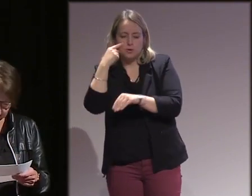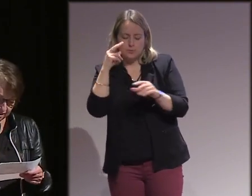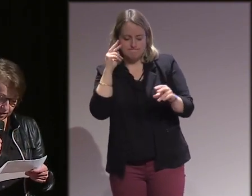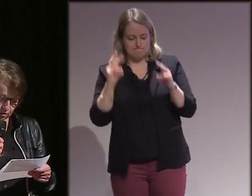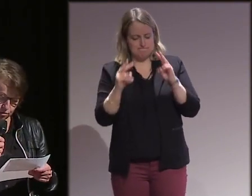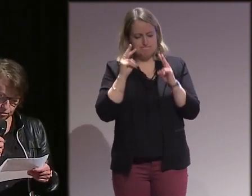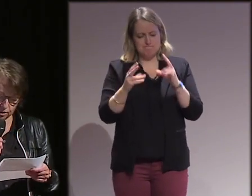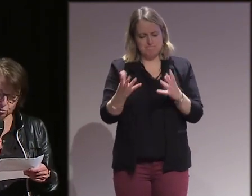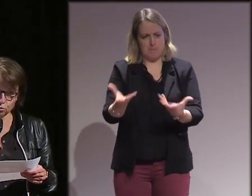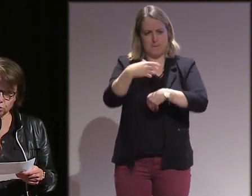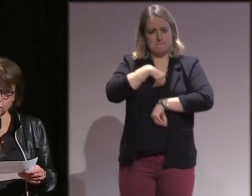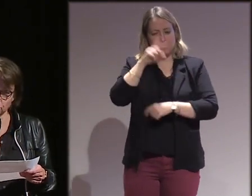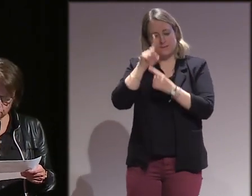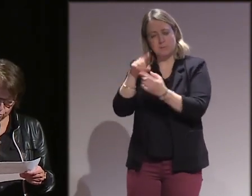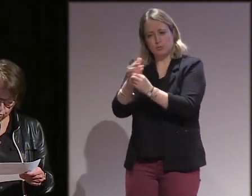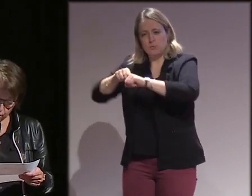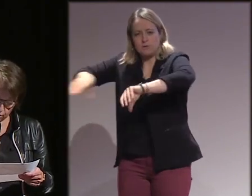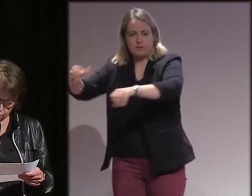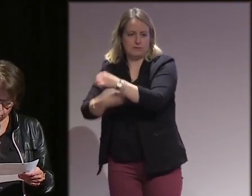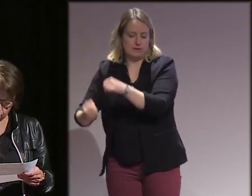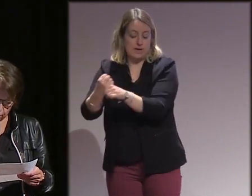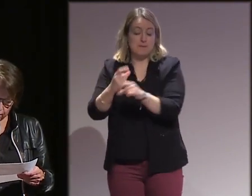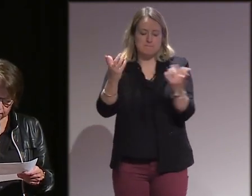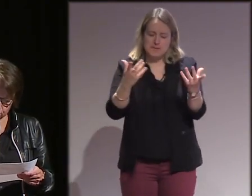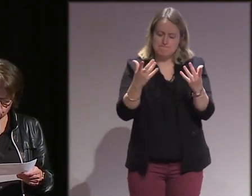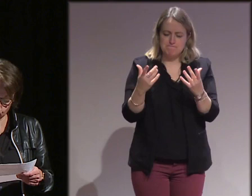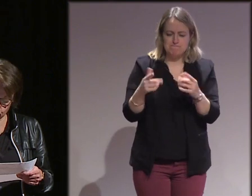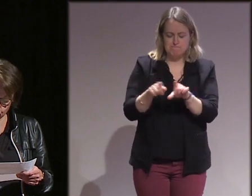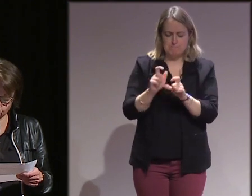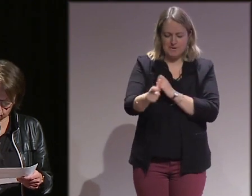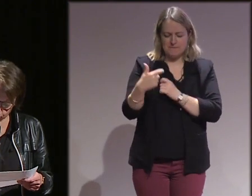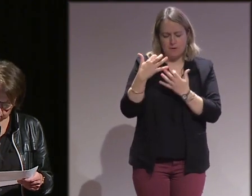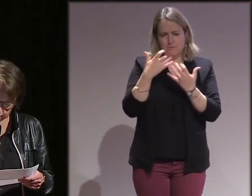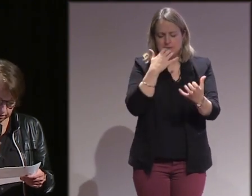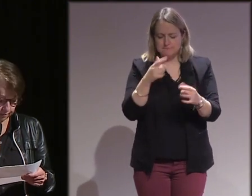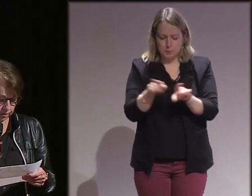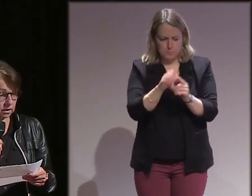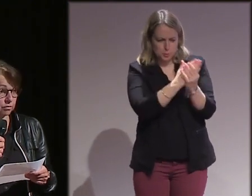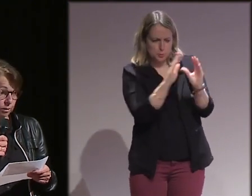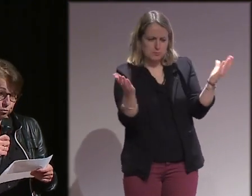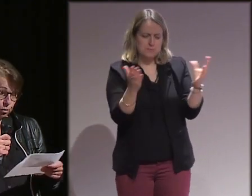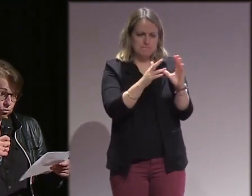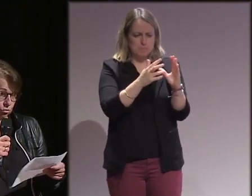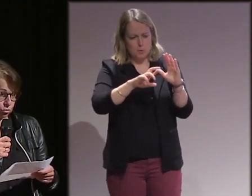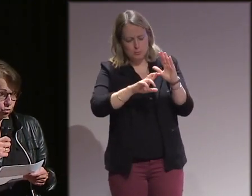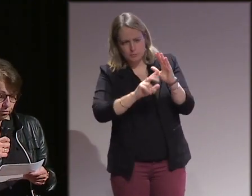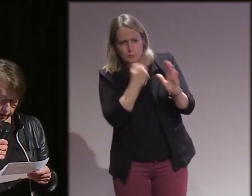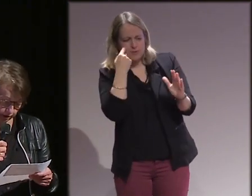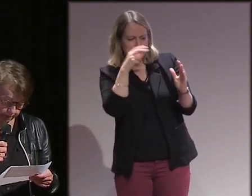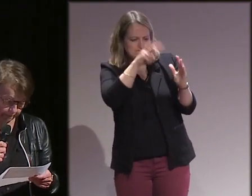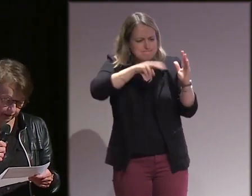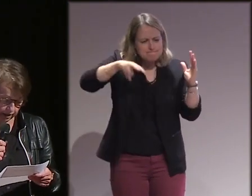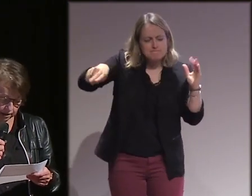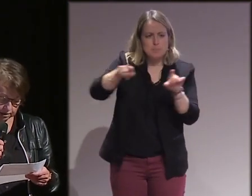re-regarder et de nous donner à voir ce soir ces documents, de revenir sur certains qu'elle n'avait pas pu prendre dans son